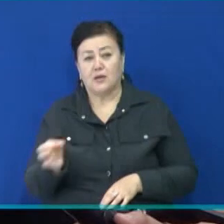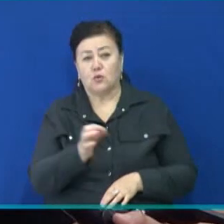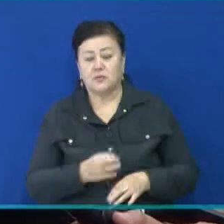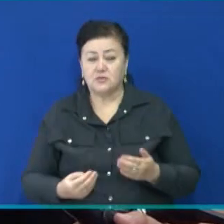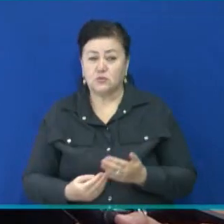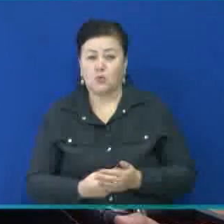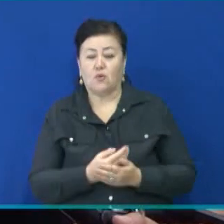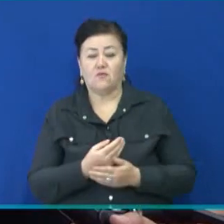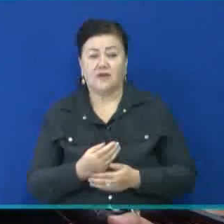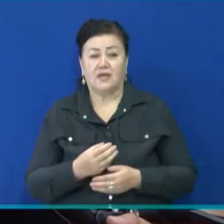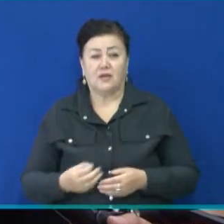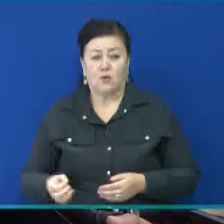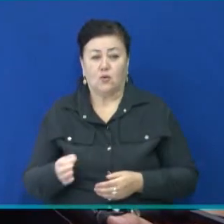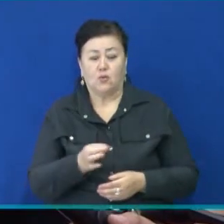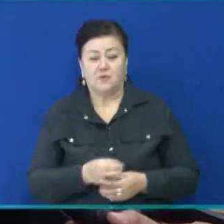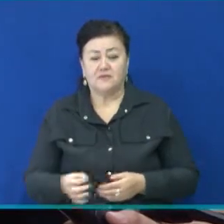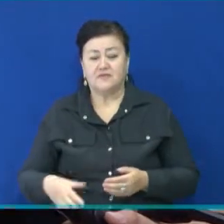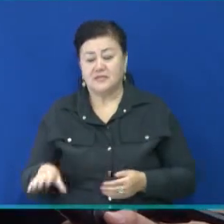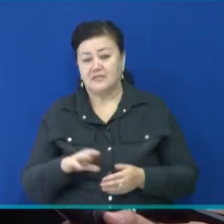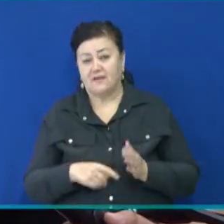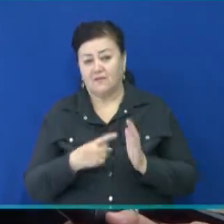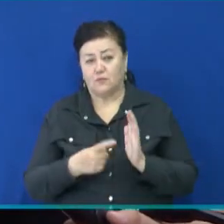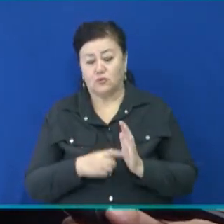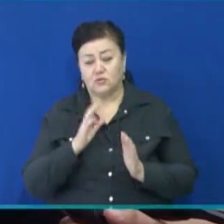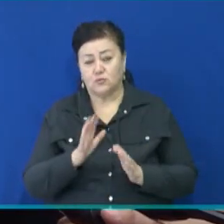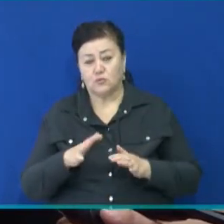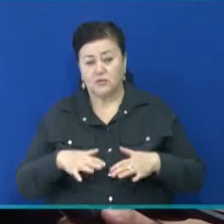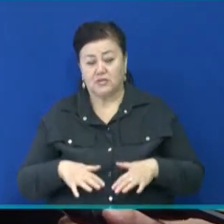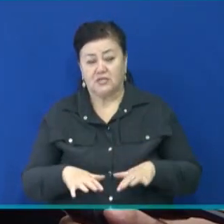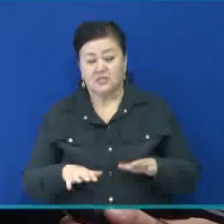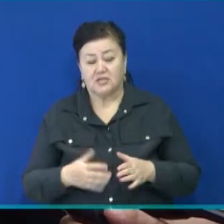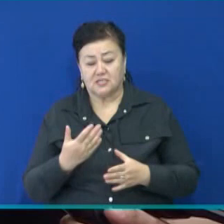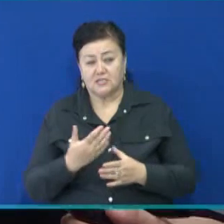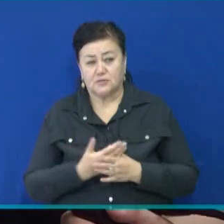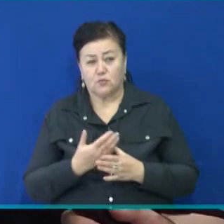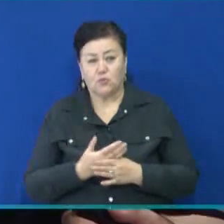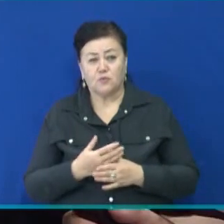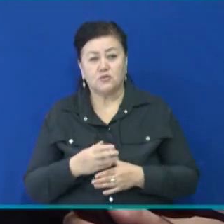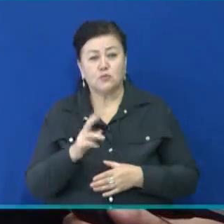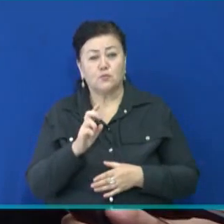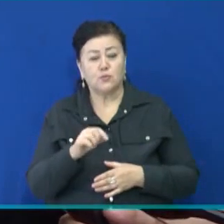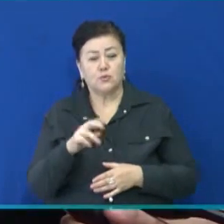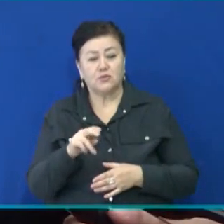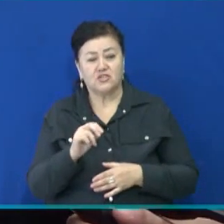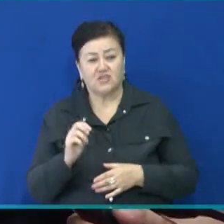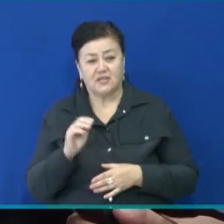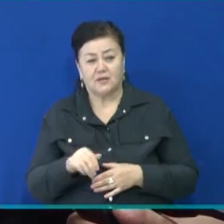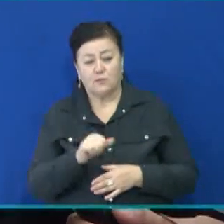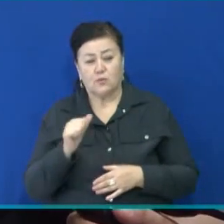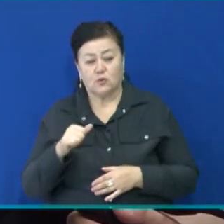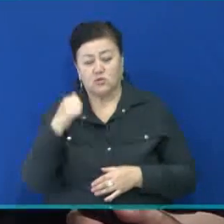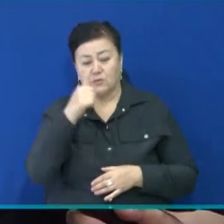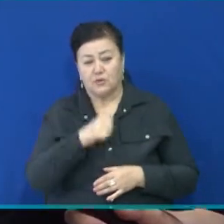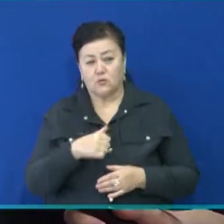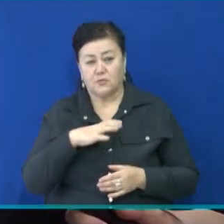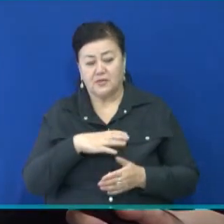Это новоизбранная область. Все поднятые вопросы будут решаться через бюджет республиканского и местного исполнительного органа. В прошлом году